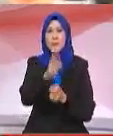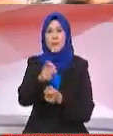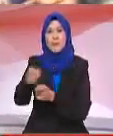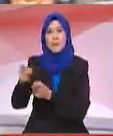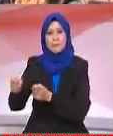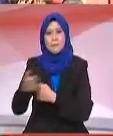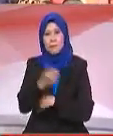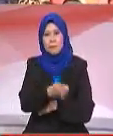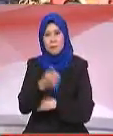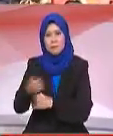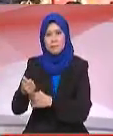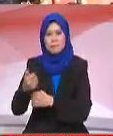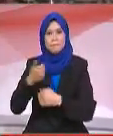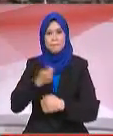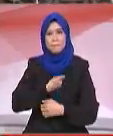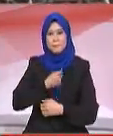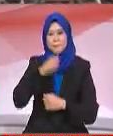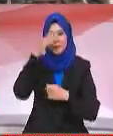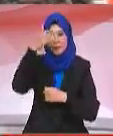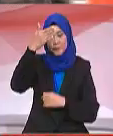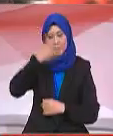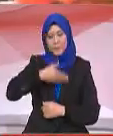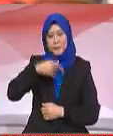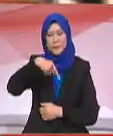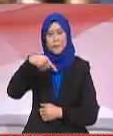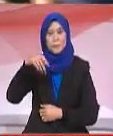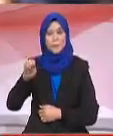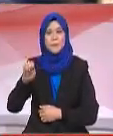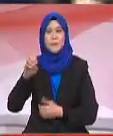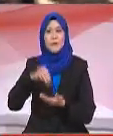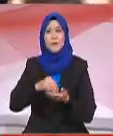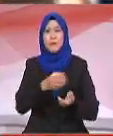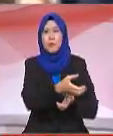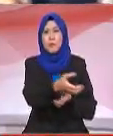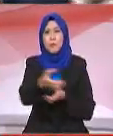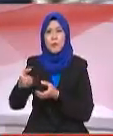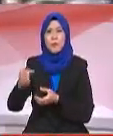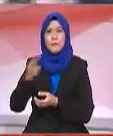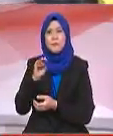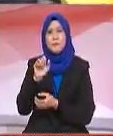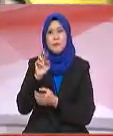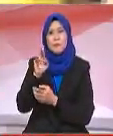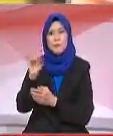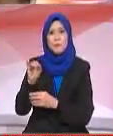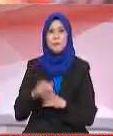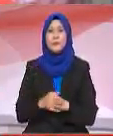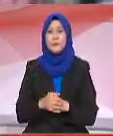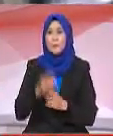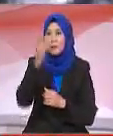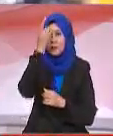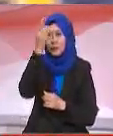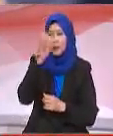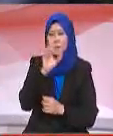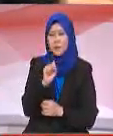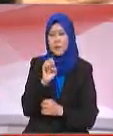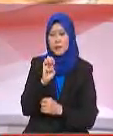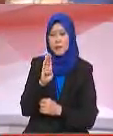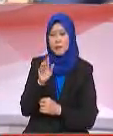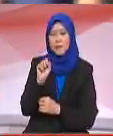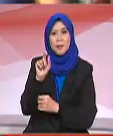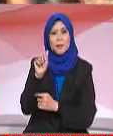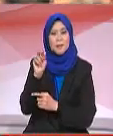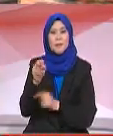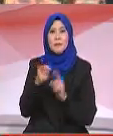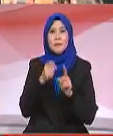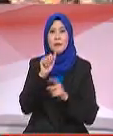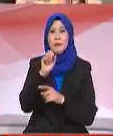sumbangan peralatan pelindungan diri PPE di Balai Bomba dan Penyelamat Lopeng Miri. Dato' Sebastian yang juga ahli Dewan Undangan Negeri